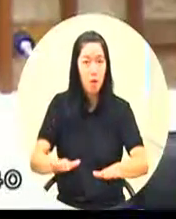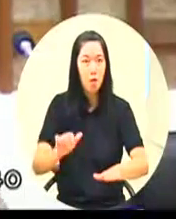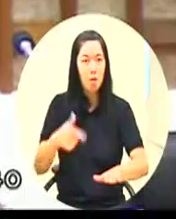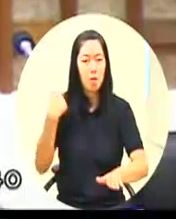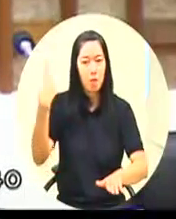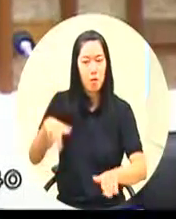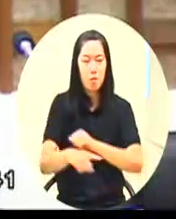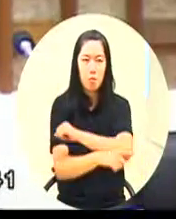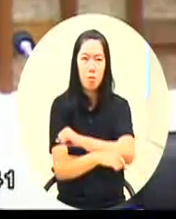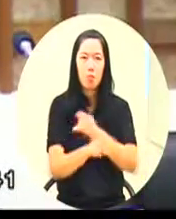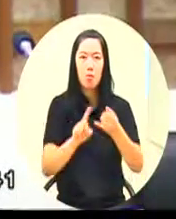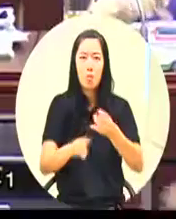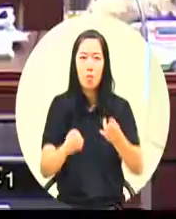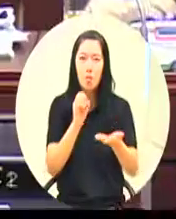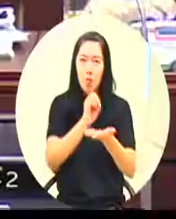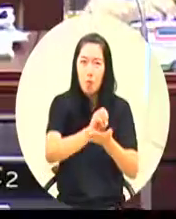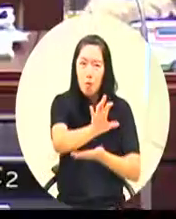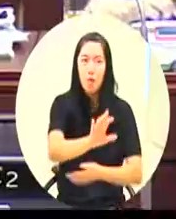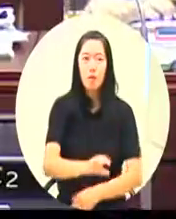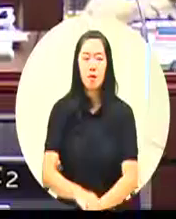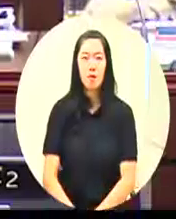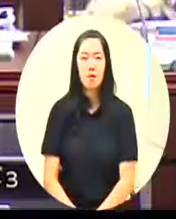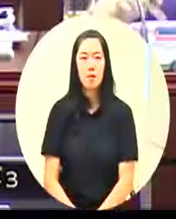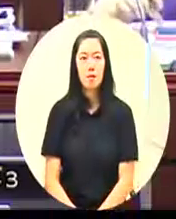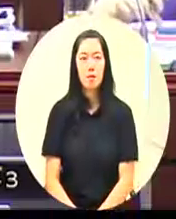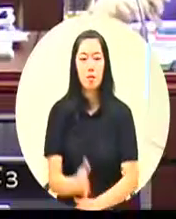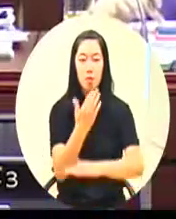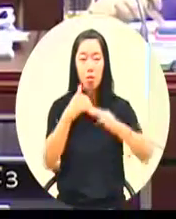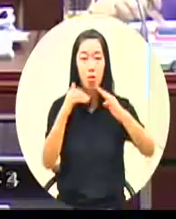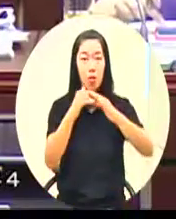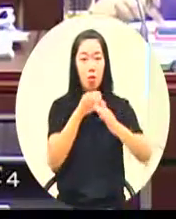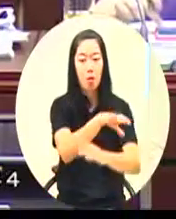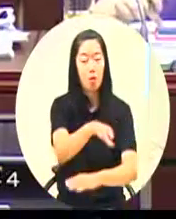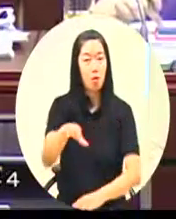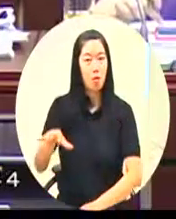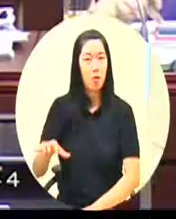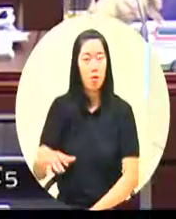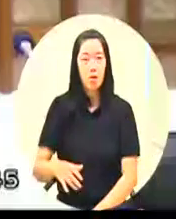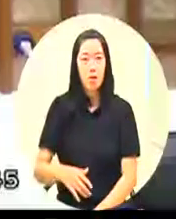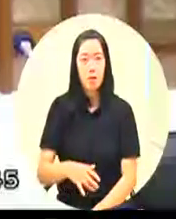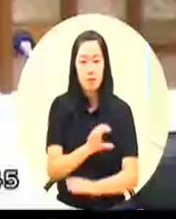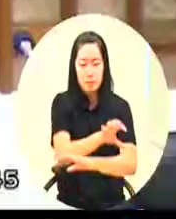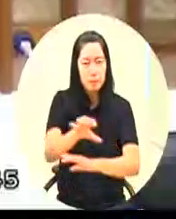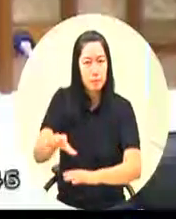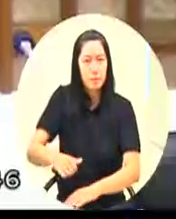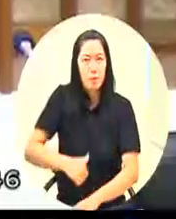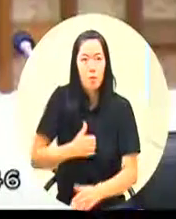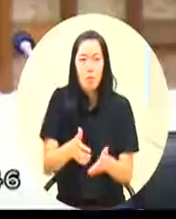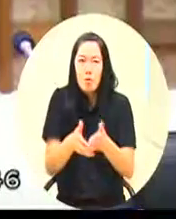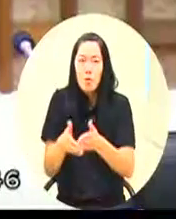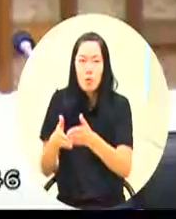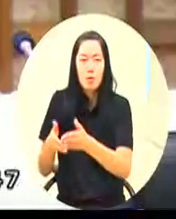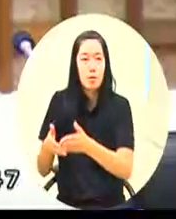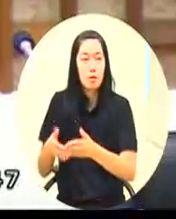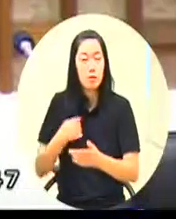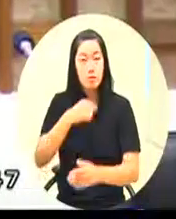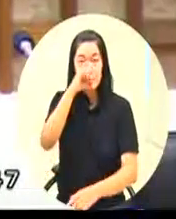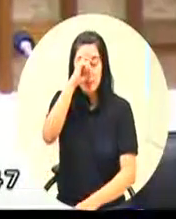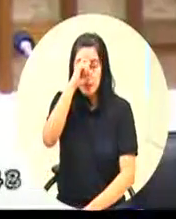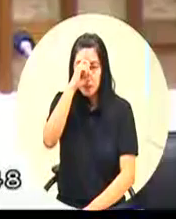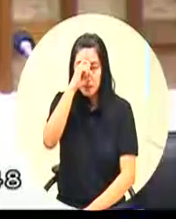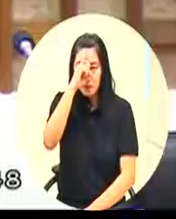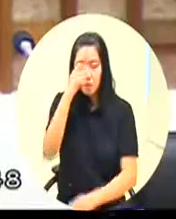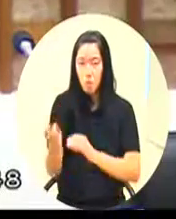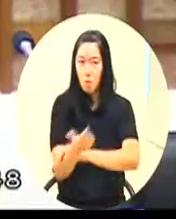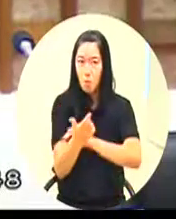报出去？ 我们在一路， 我们还什么各学校还在很需求的这个希望。赶快